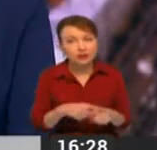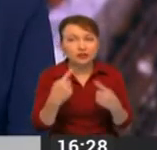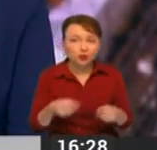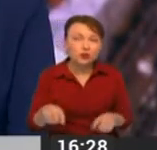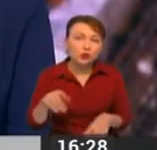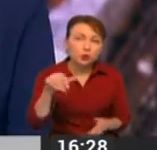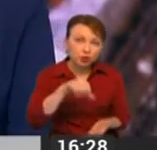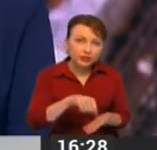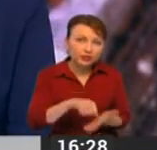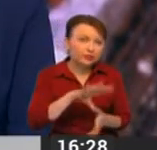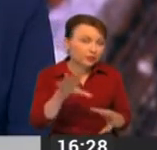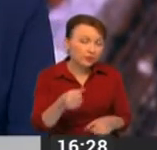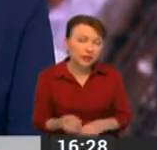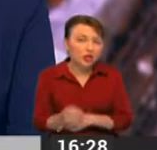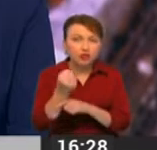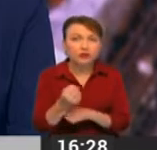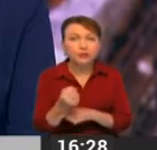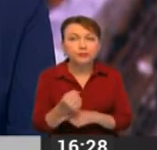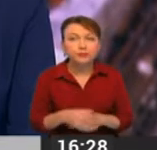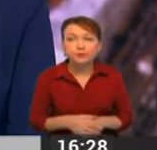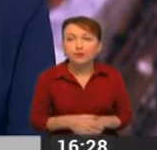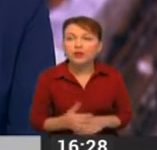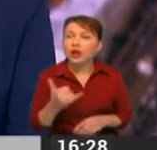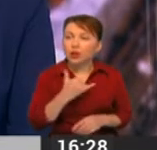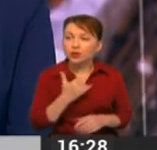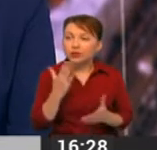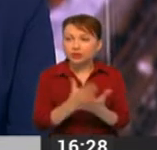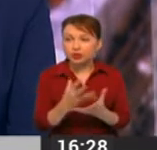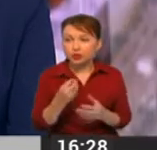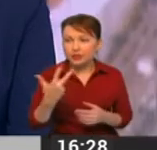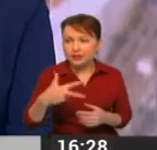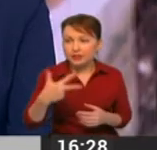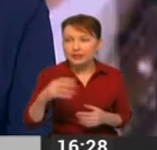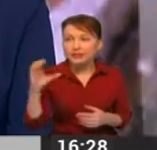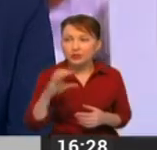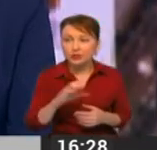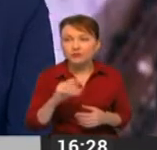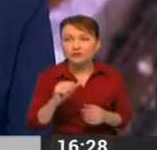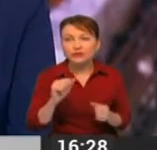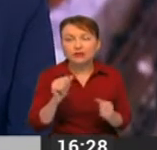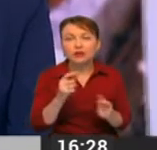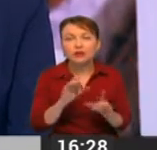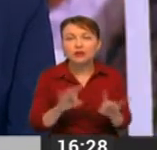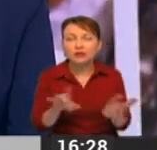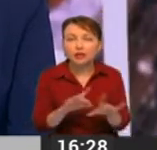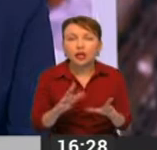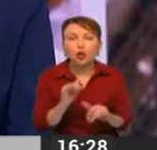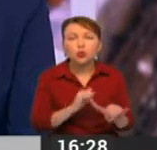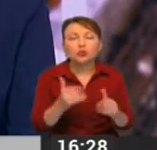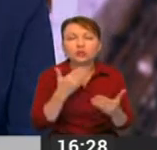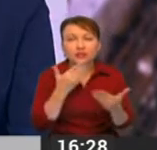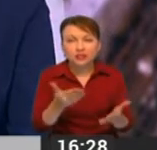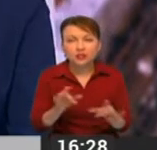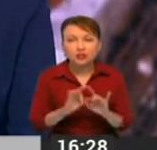участников, и все поддерживали. Поэтому... Так, і в нас є ще 30 секунд для того, аби все резюмувати, і куди, зрештою, можна було звертатися. Пані